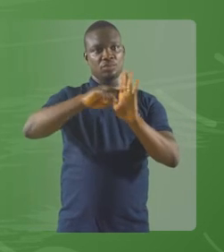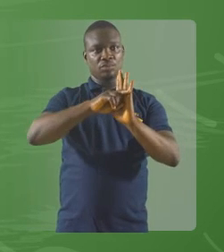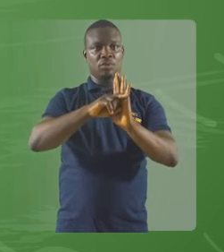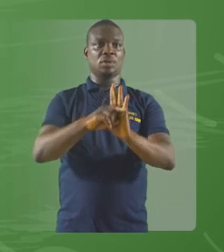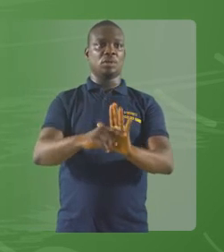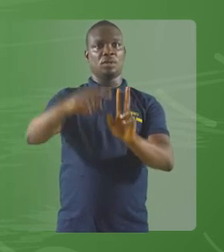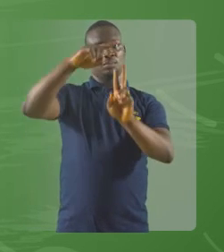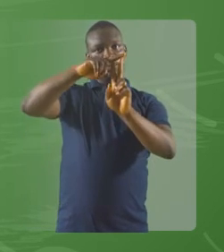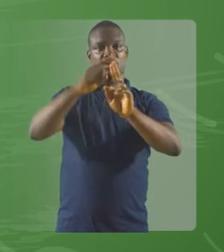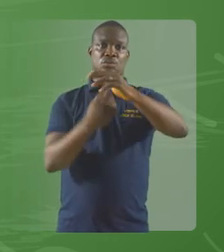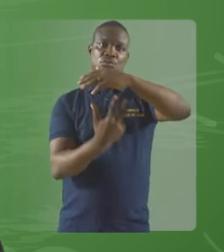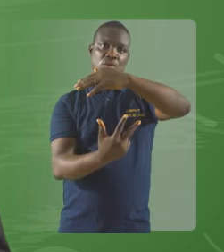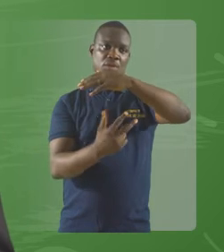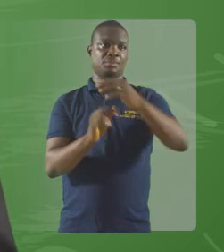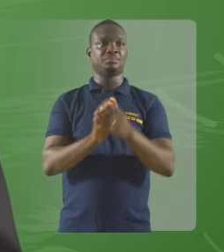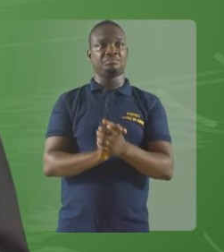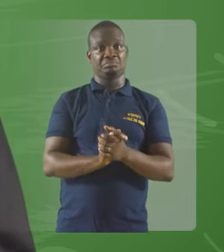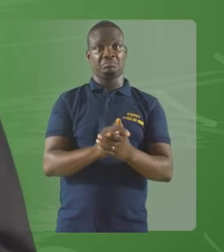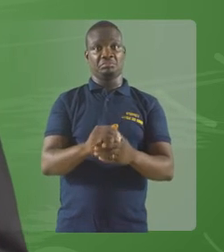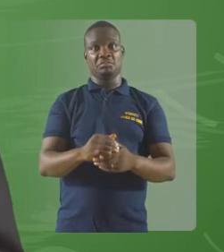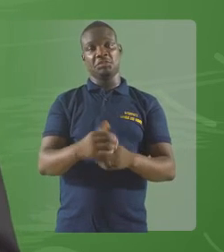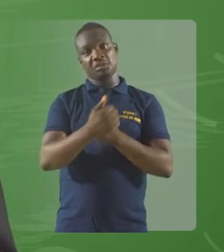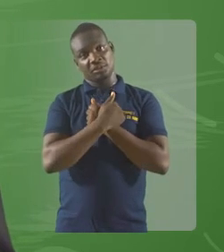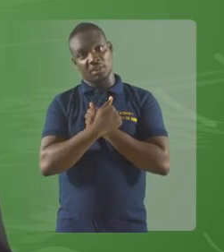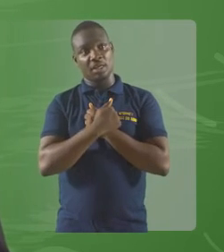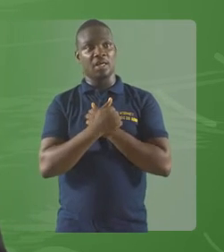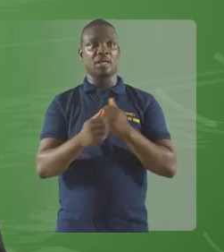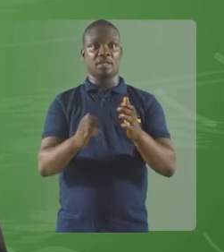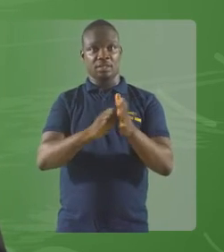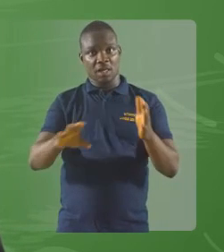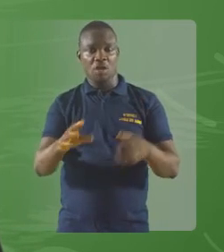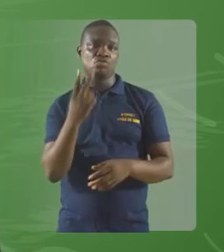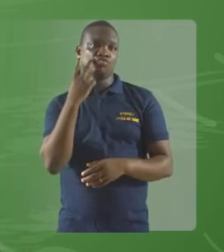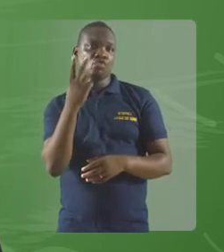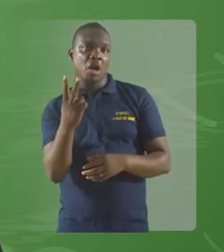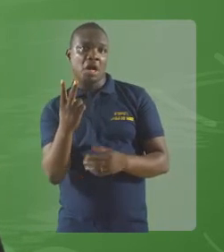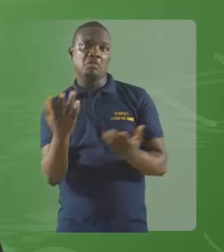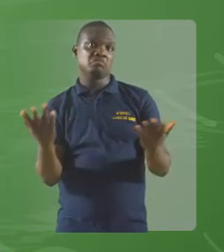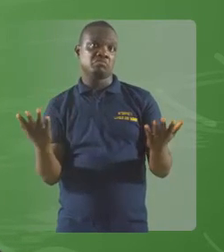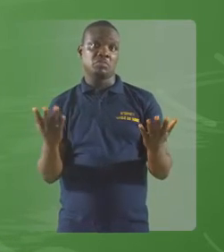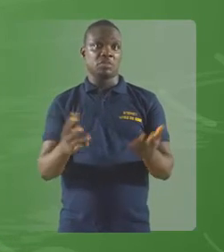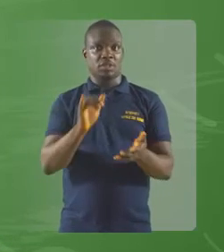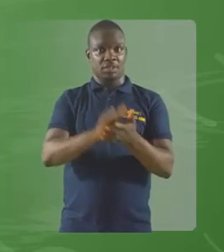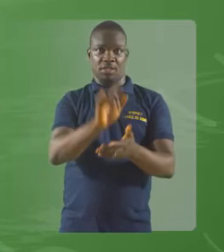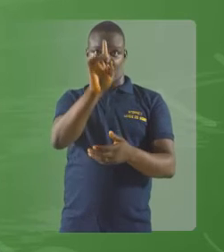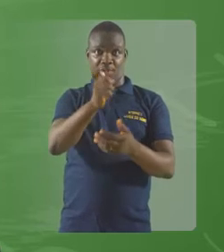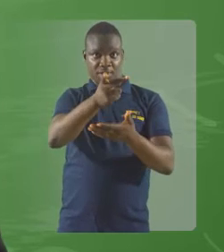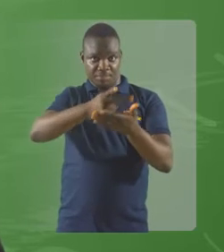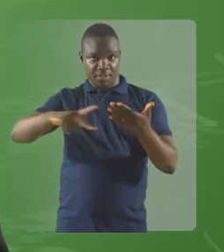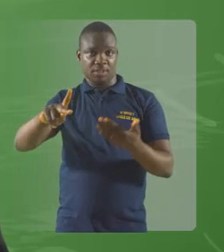pi sur 3. Chers apprenants, nous voilà donc au bout de cette première